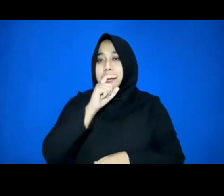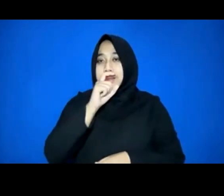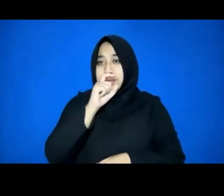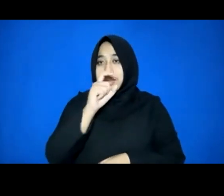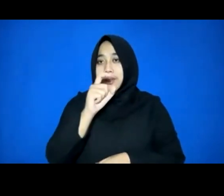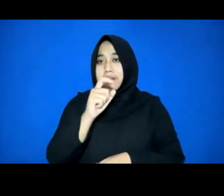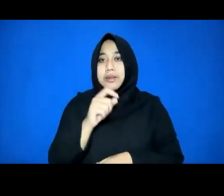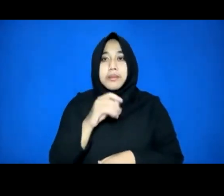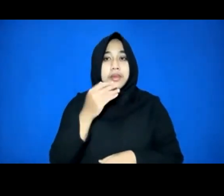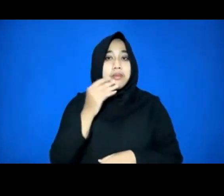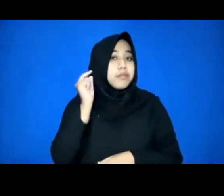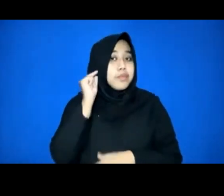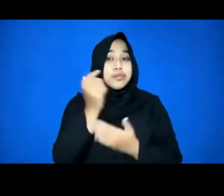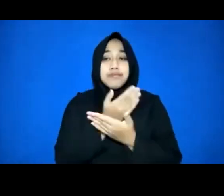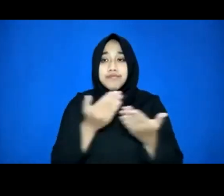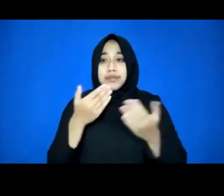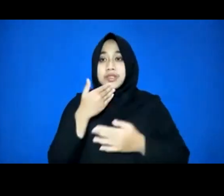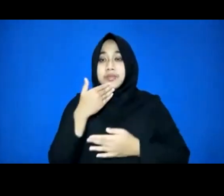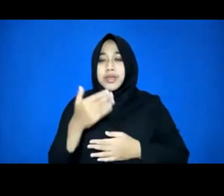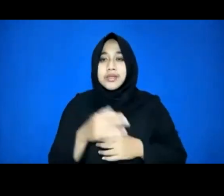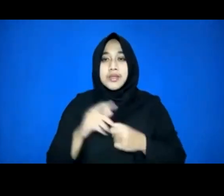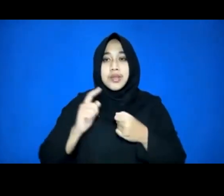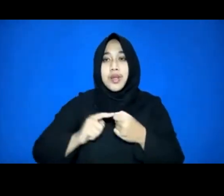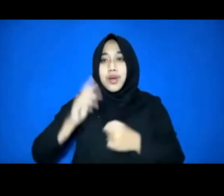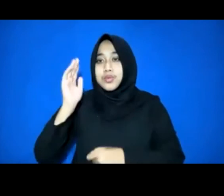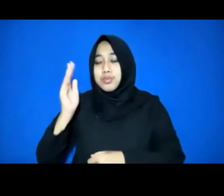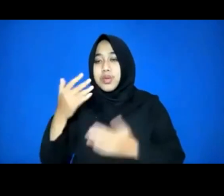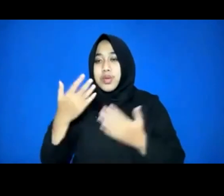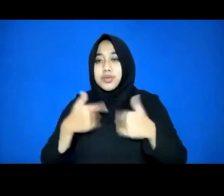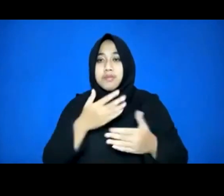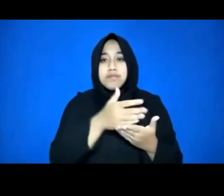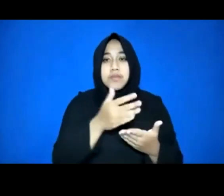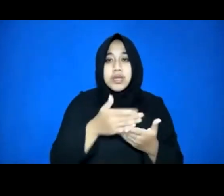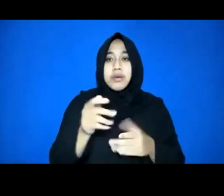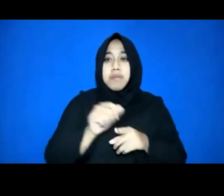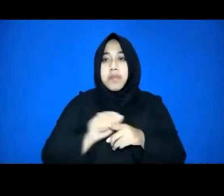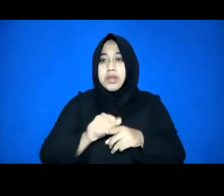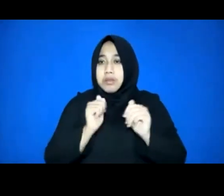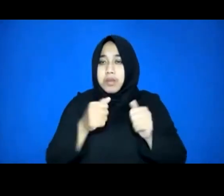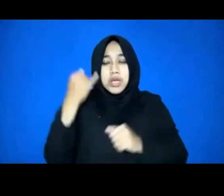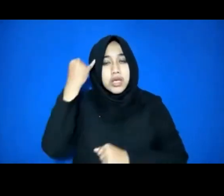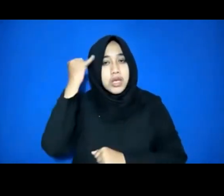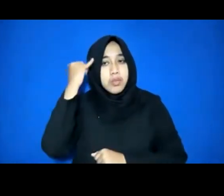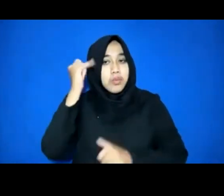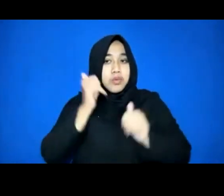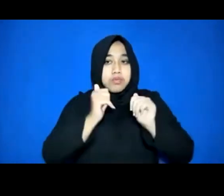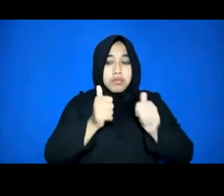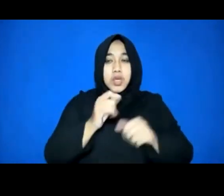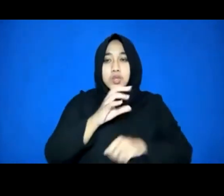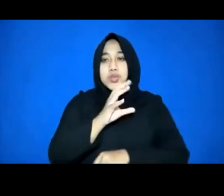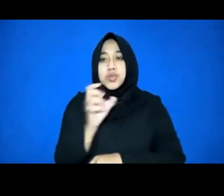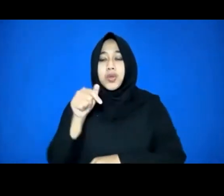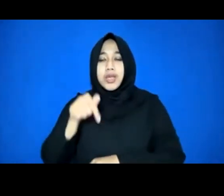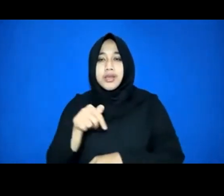semuanya. Sekali lagi saya ucapkan terima kasih kepada para narasumber yang sudah membagikan praktik baiknya kepada kita semua pada sore hari ini,